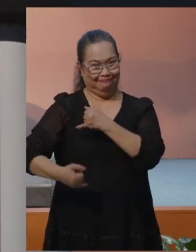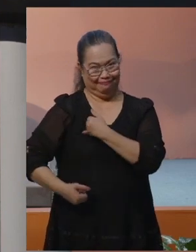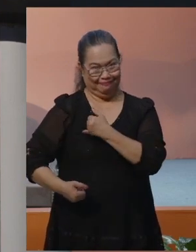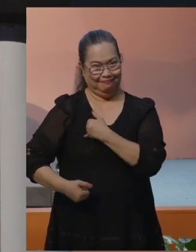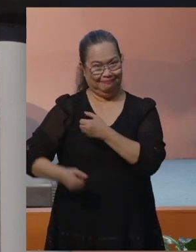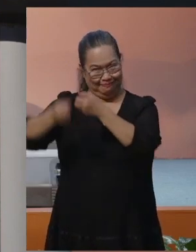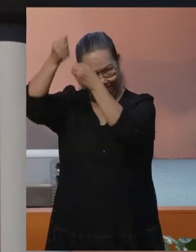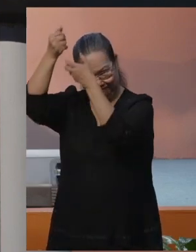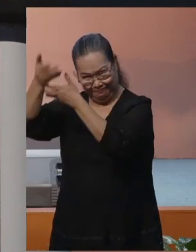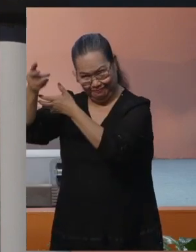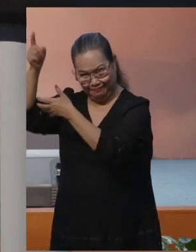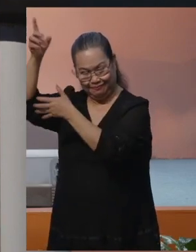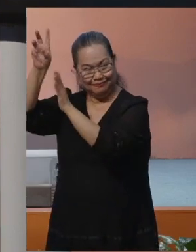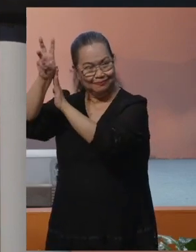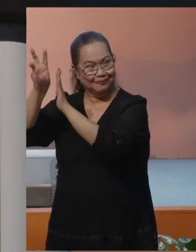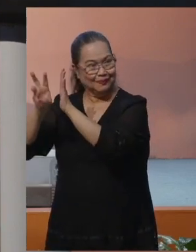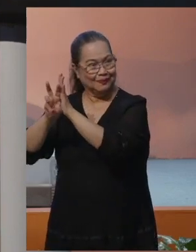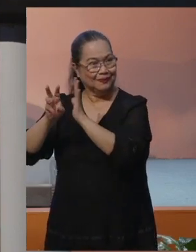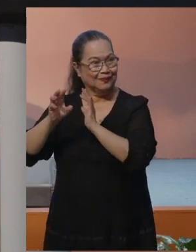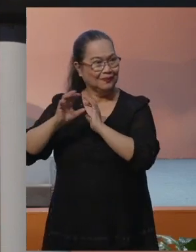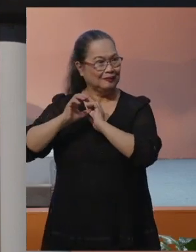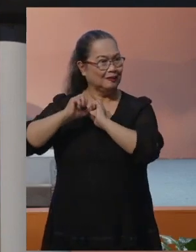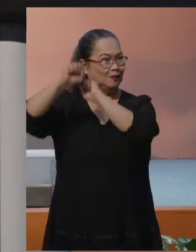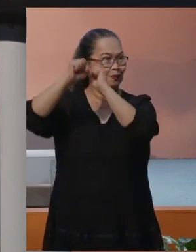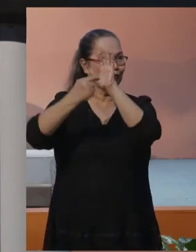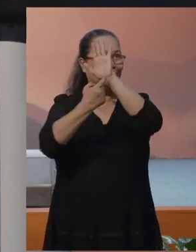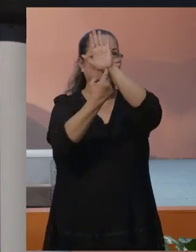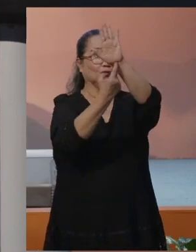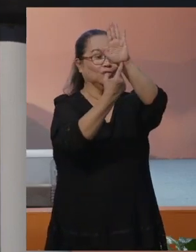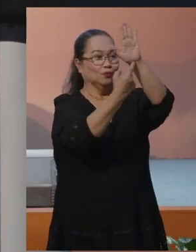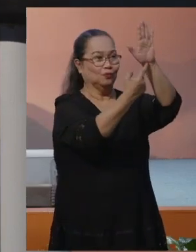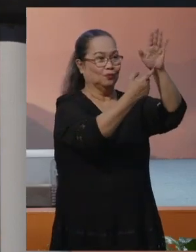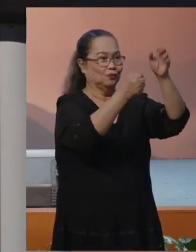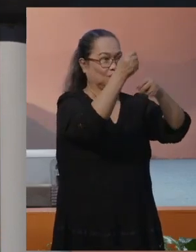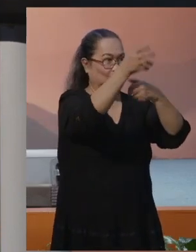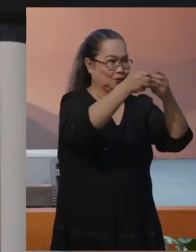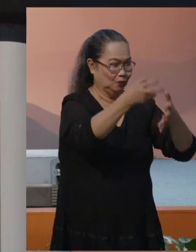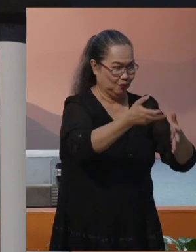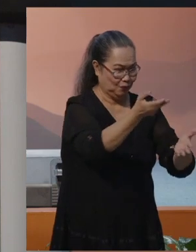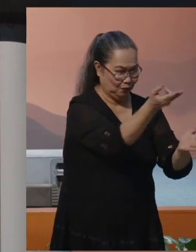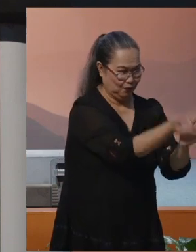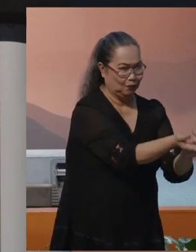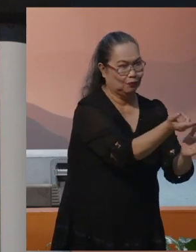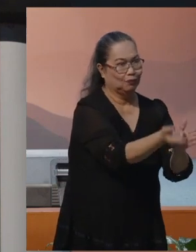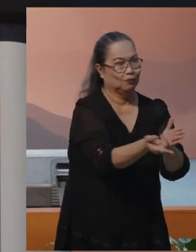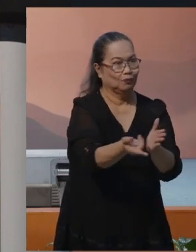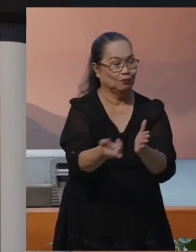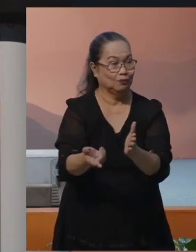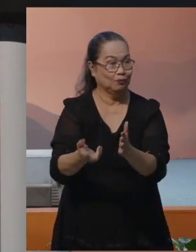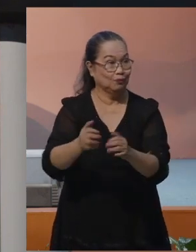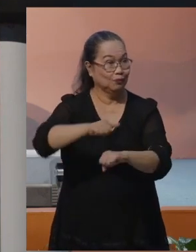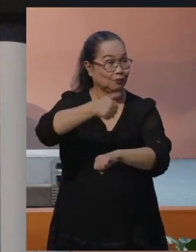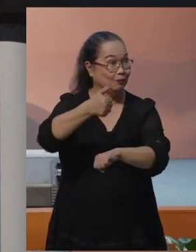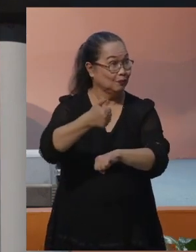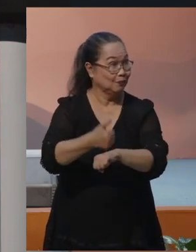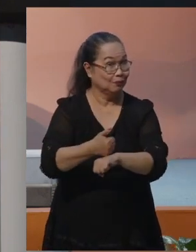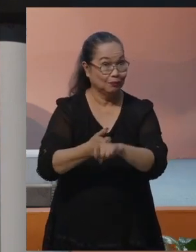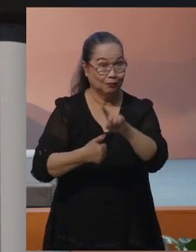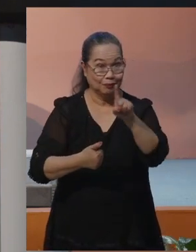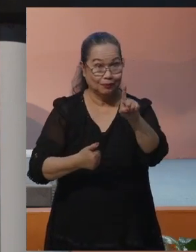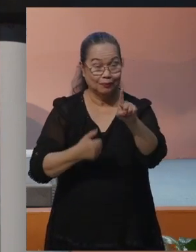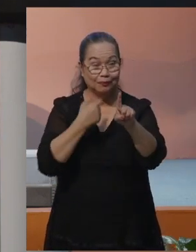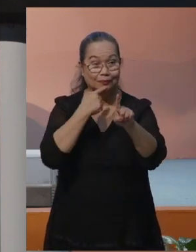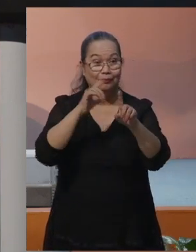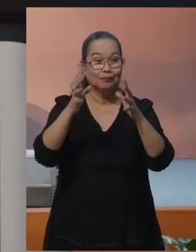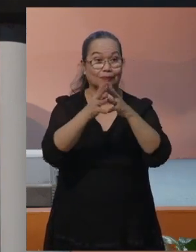ng Diyos. Binitay nila ang mga katawan, tapos ibinaba nila at inilibing. Nagtayo muli ng isang memorial, and they